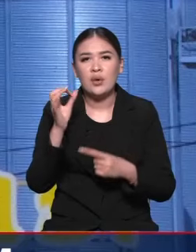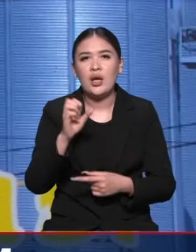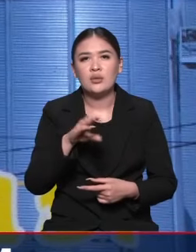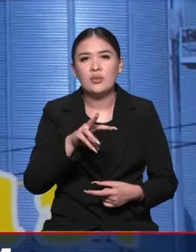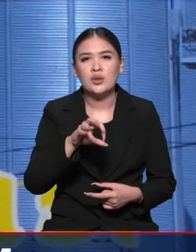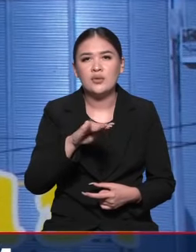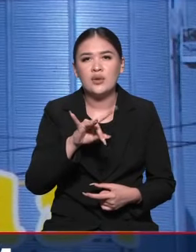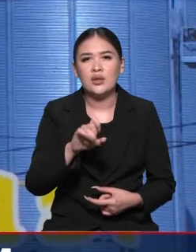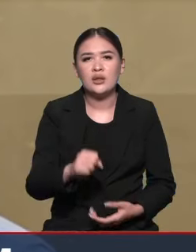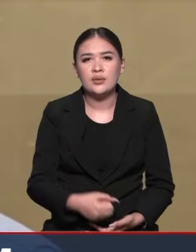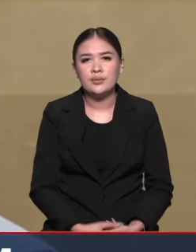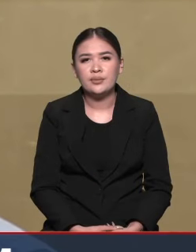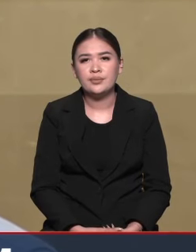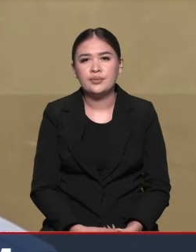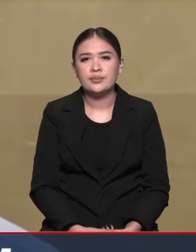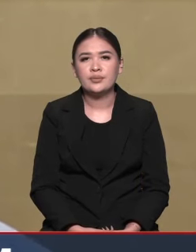атмосферу.